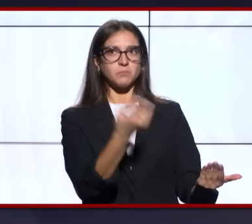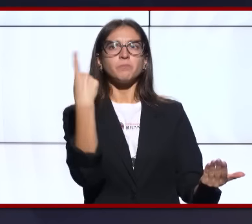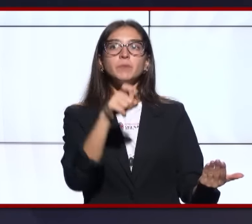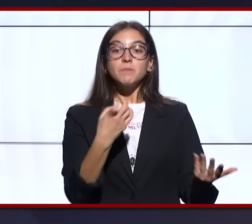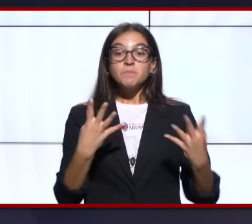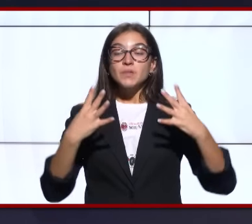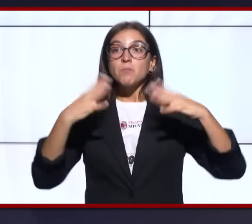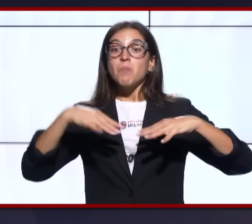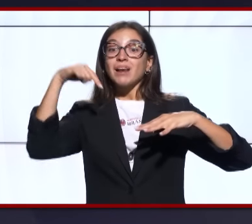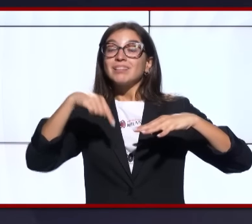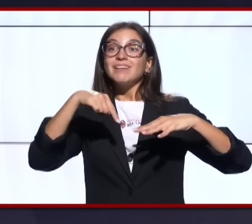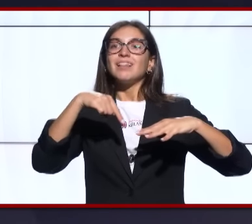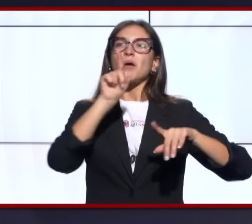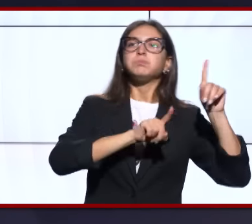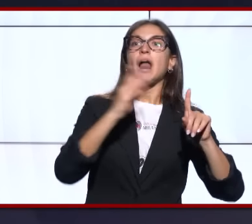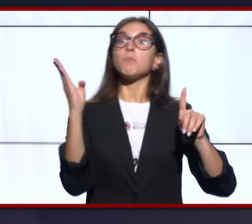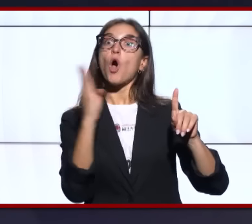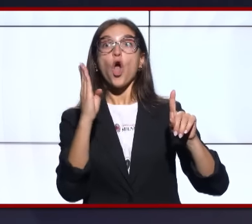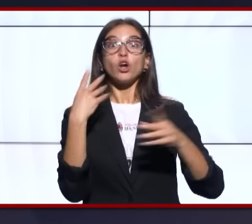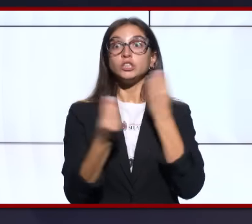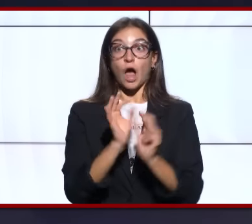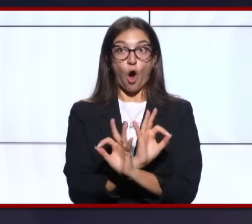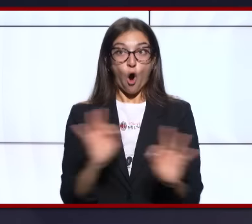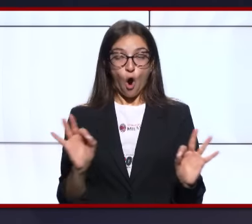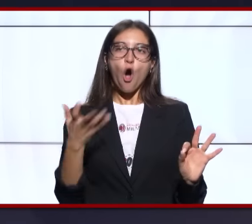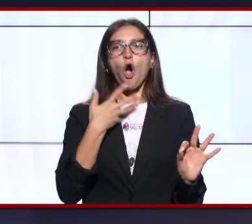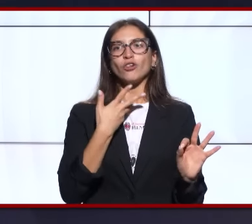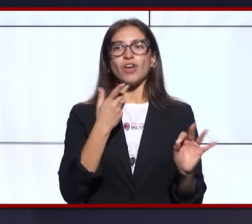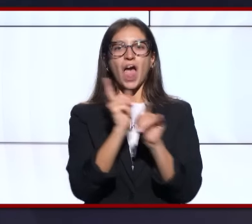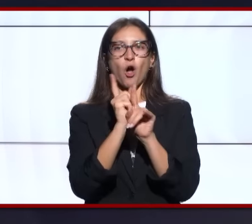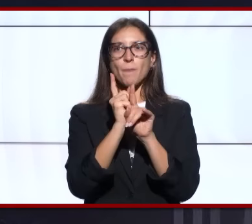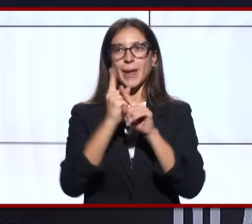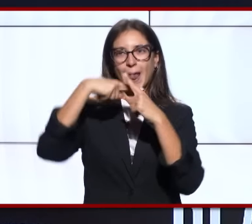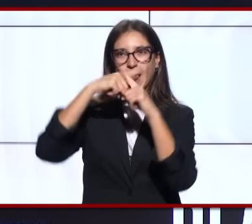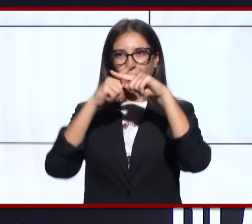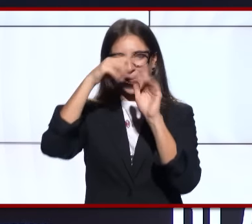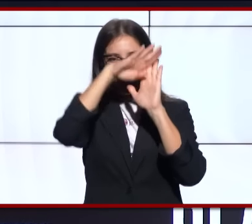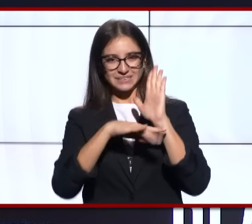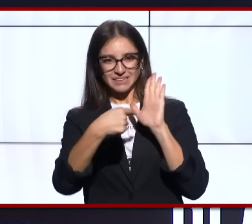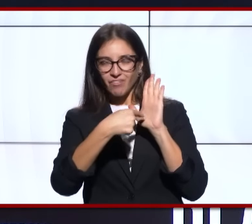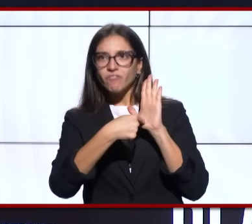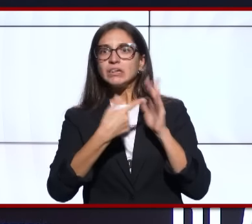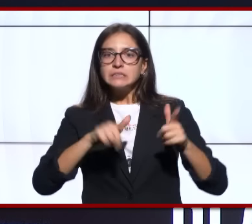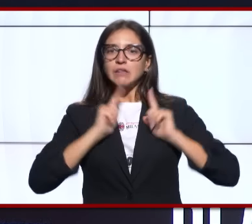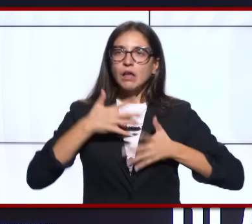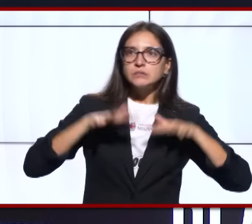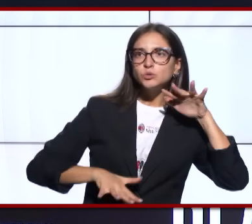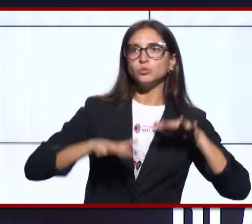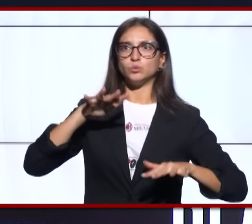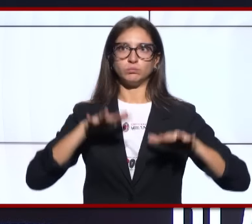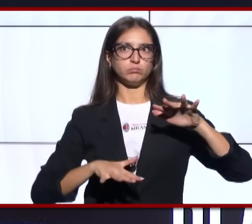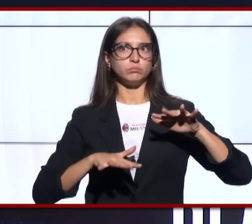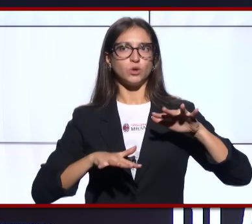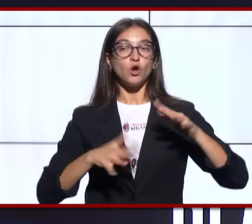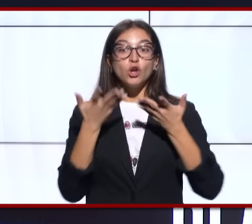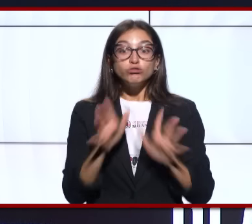in meno che aumenta le distanze che ti lascia un po' di incertezza Eh è un aspetto su cui